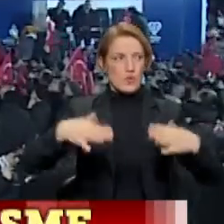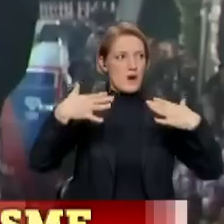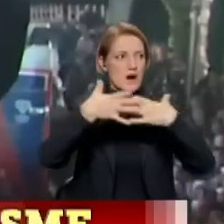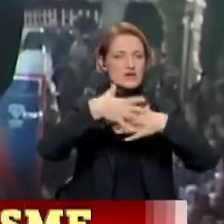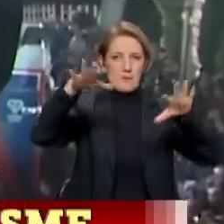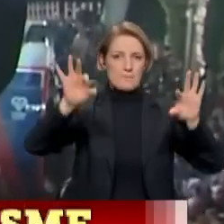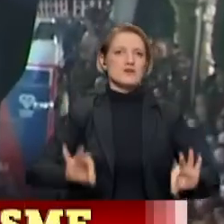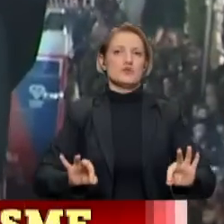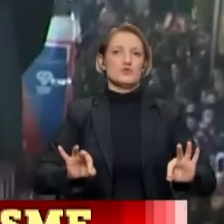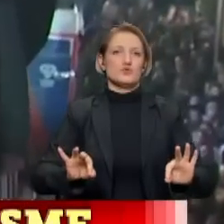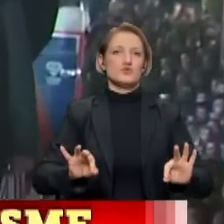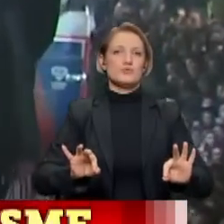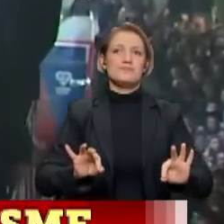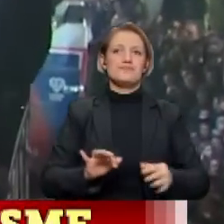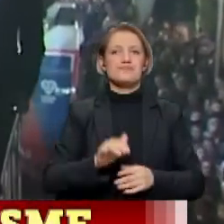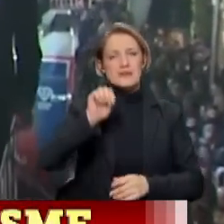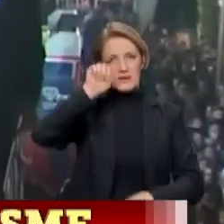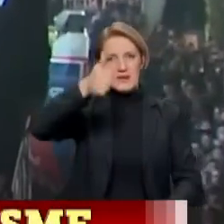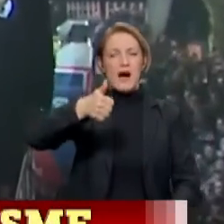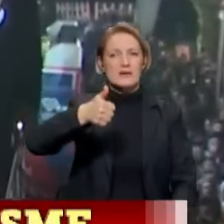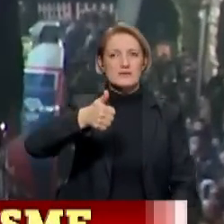akşam başlatıyoruz.